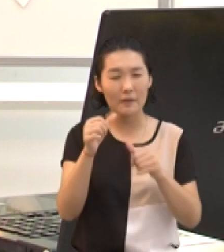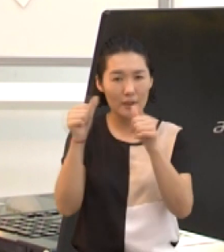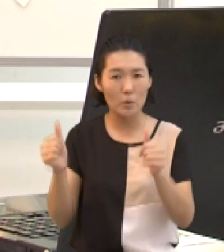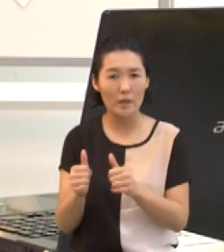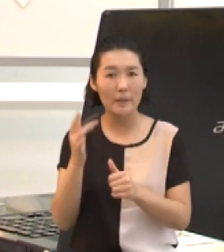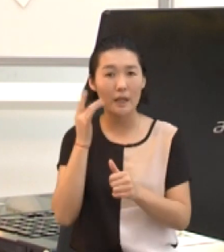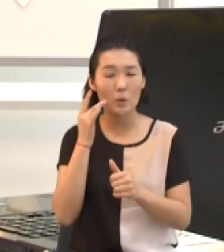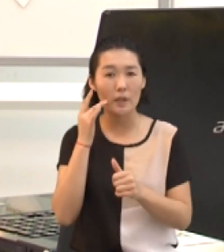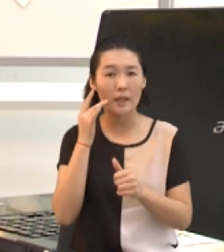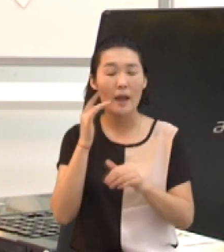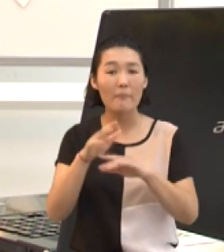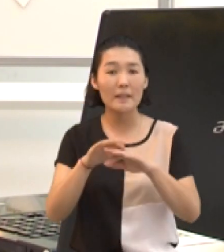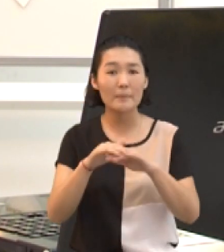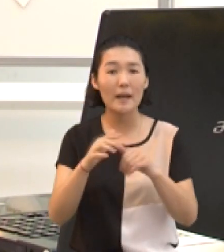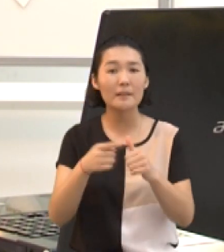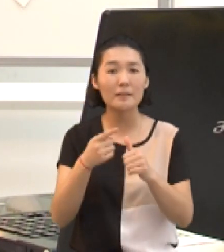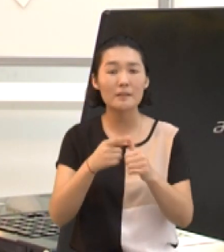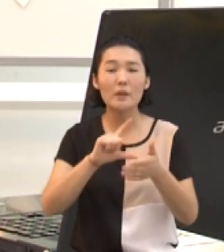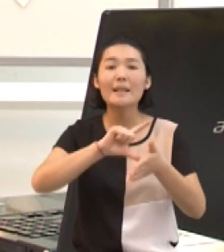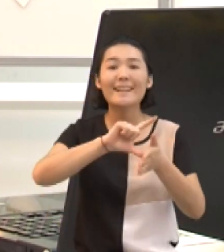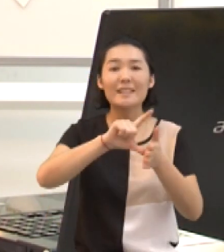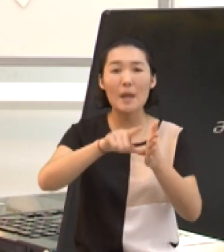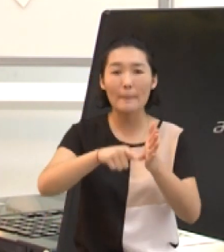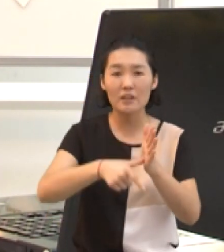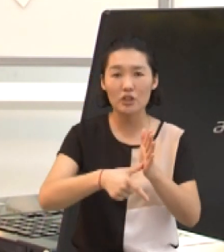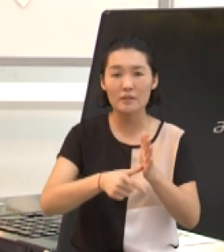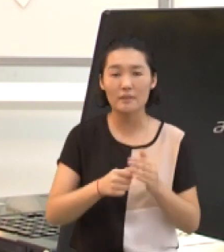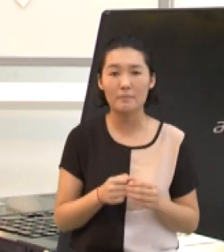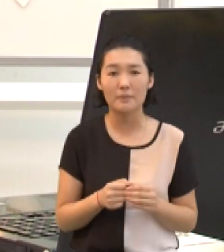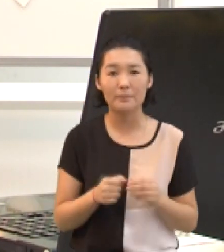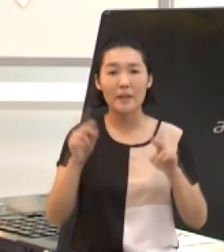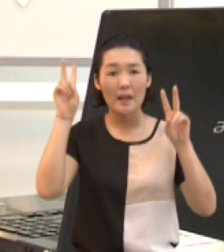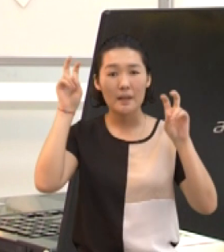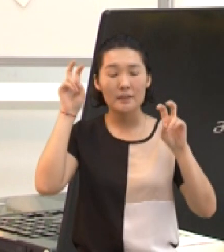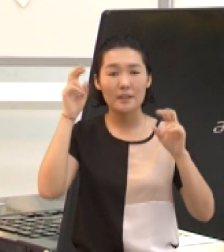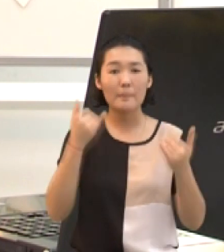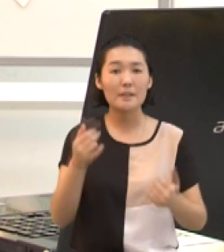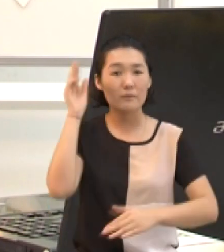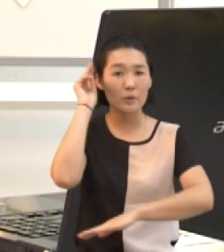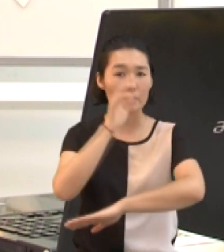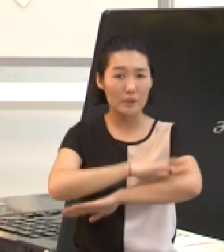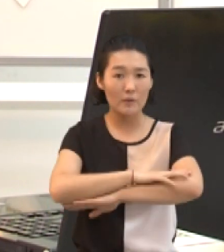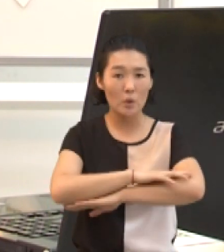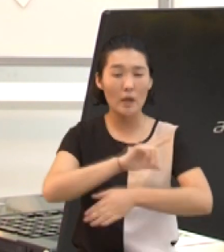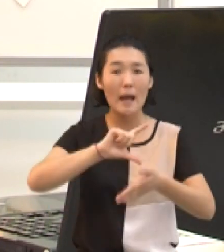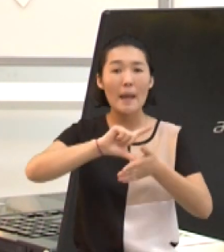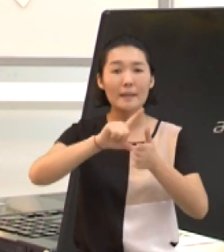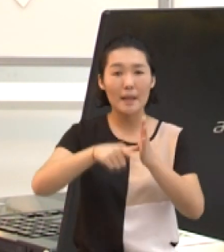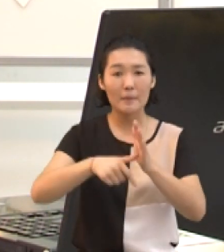математике называют геометрическими. И тема сегодняшнего урока –